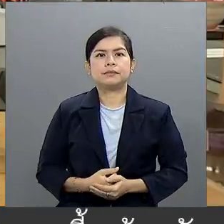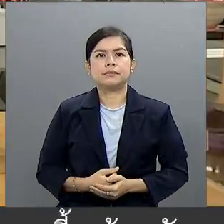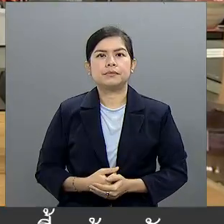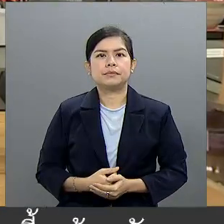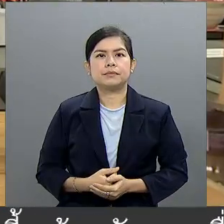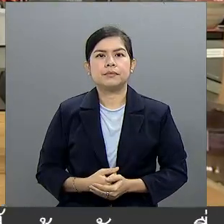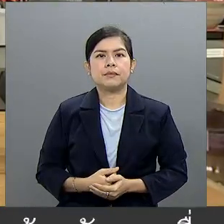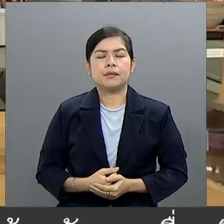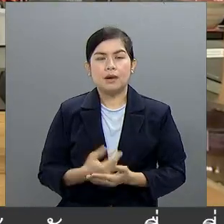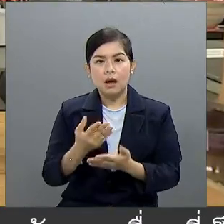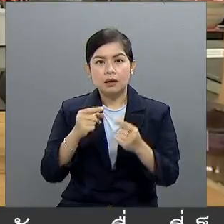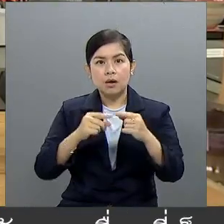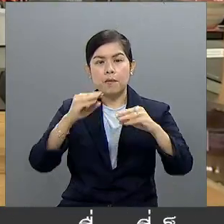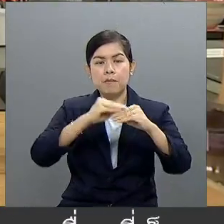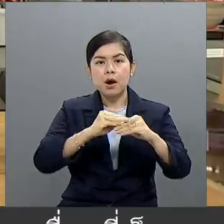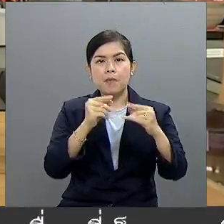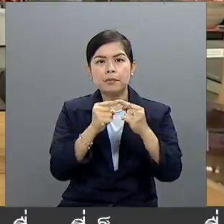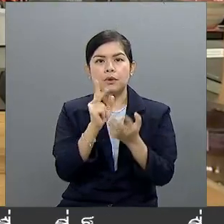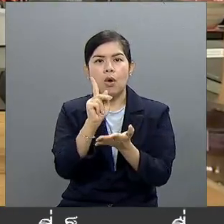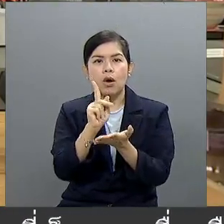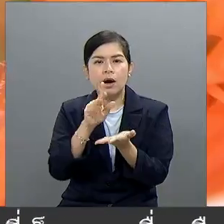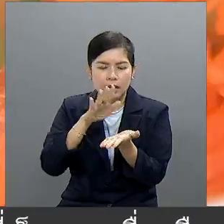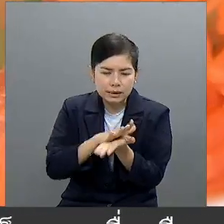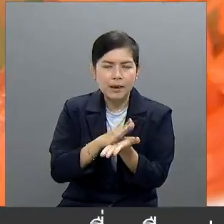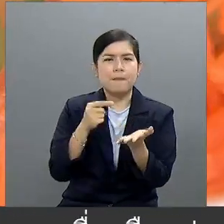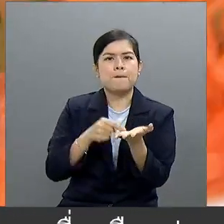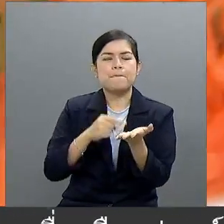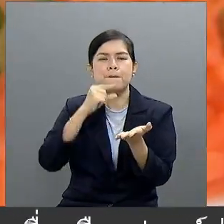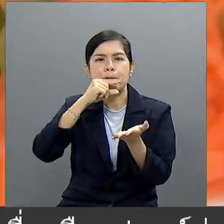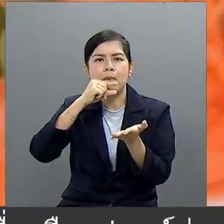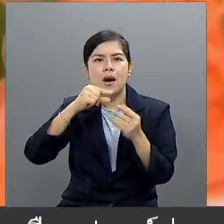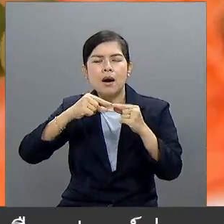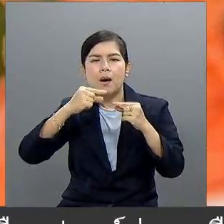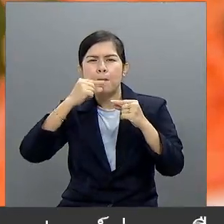แล้วก็เติมกระเทียมพริกตำลงไปค่ะ